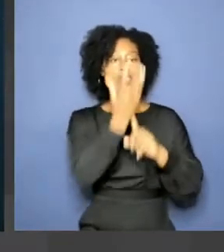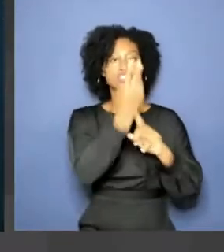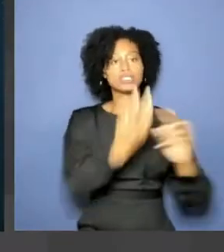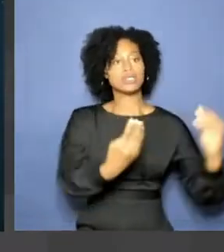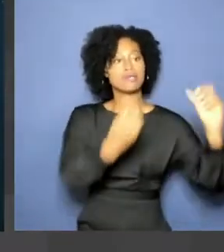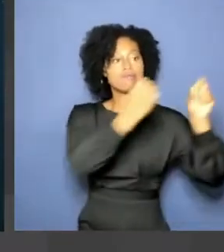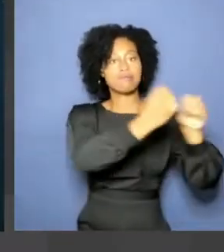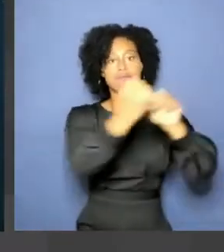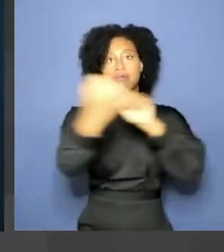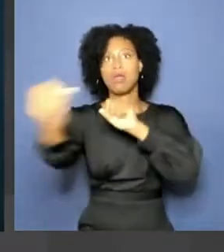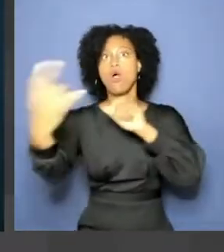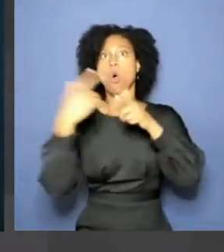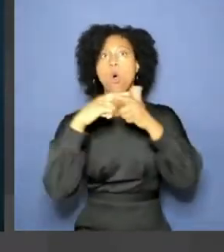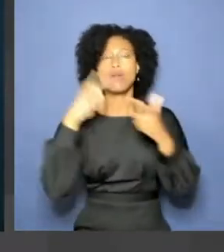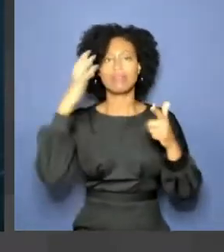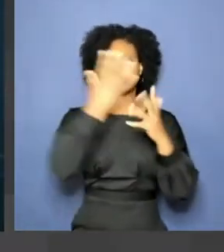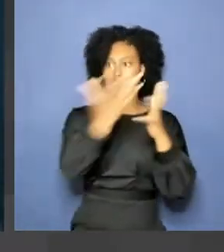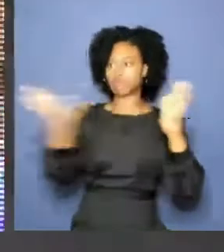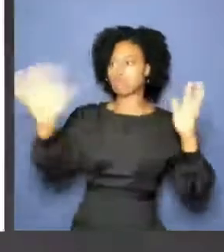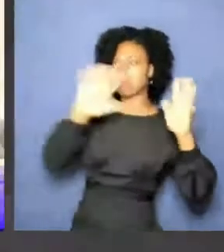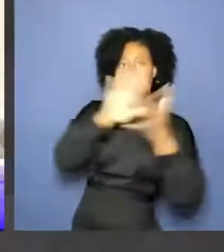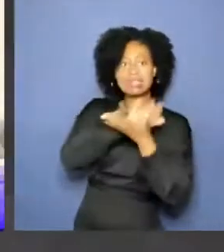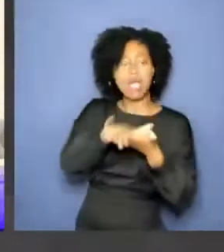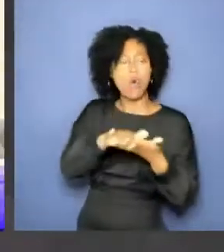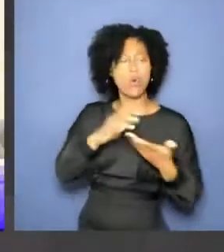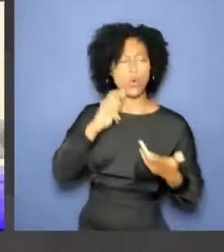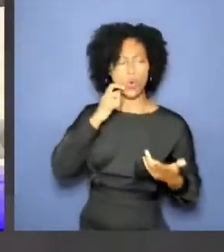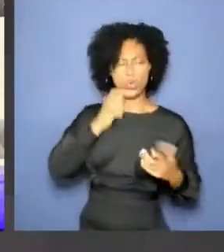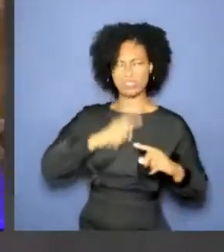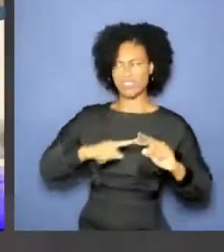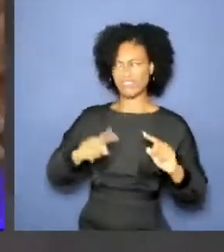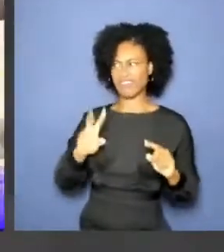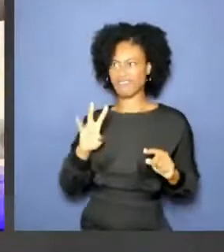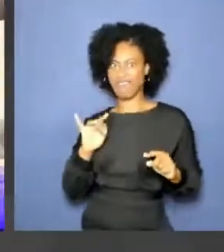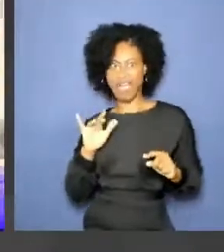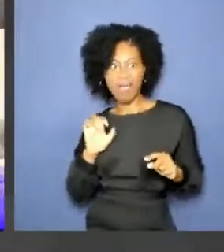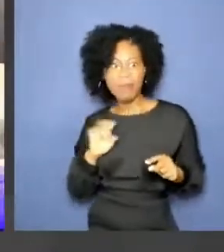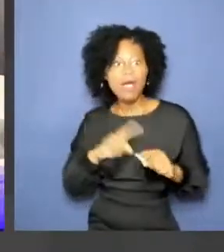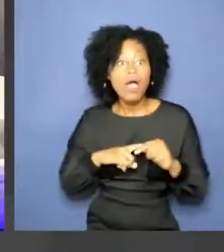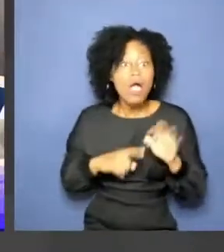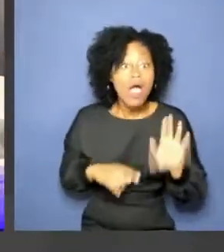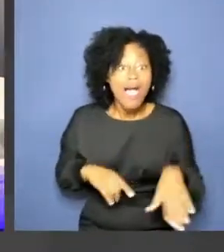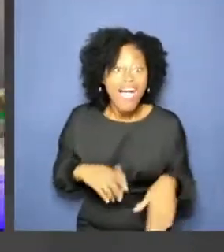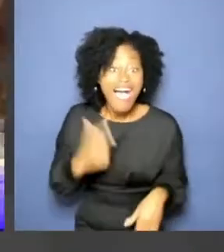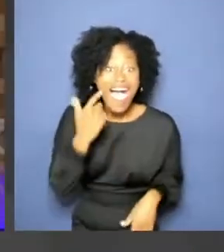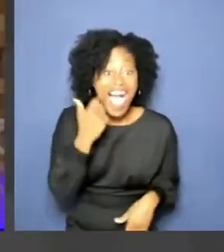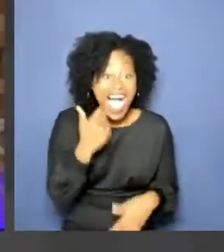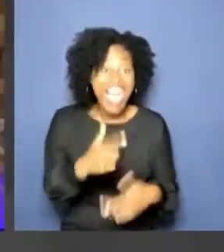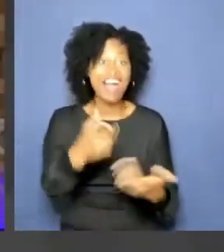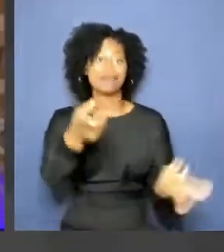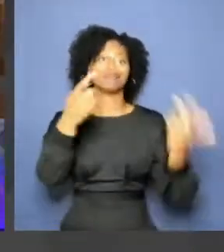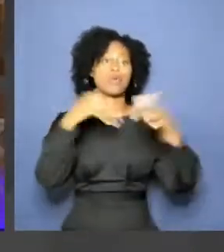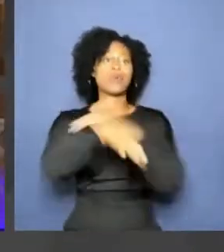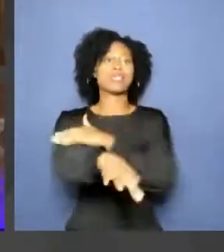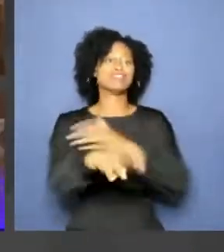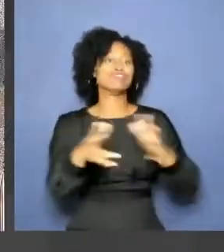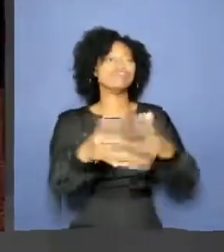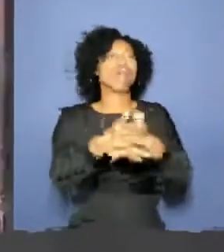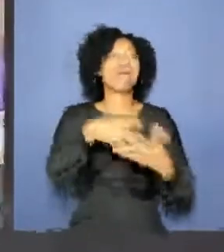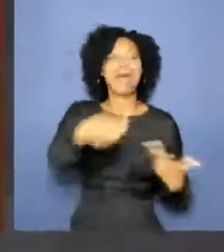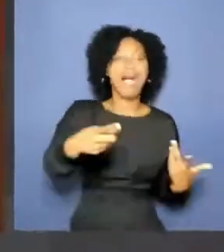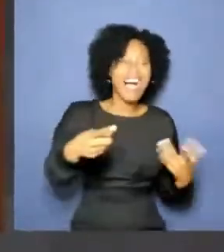Ooh, that has a completely different vibe. 哎，他进去了！哇，他进去了！自投罗网，这你还不死